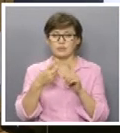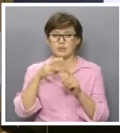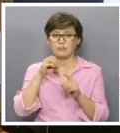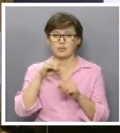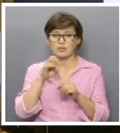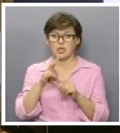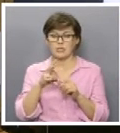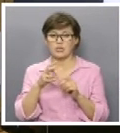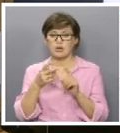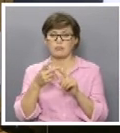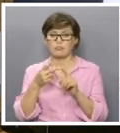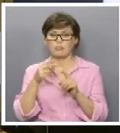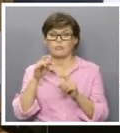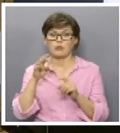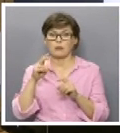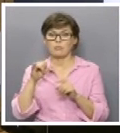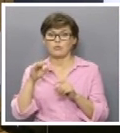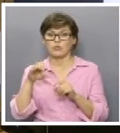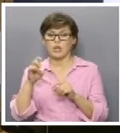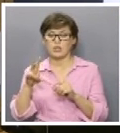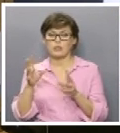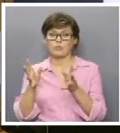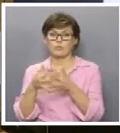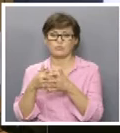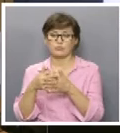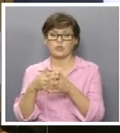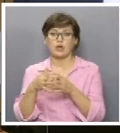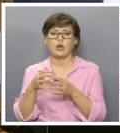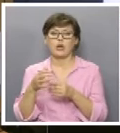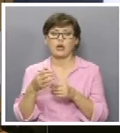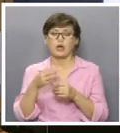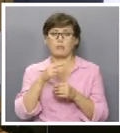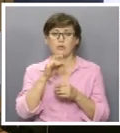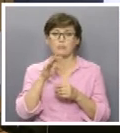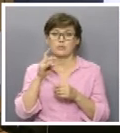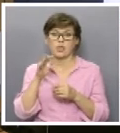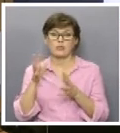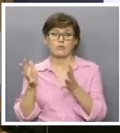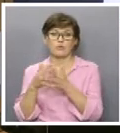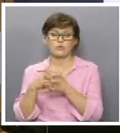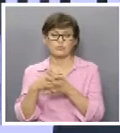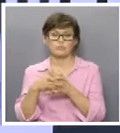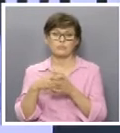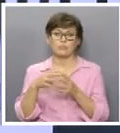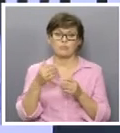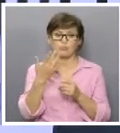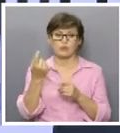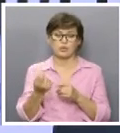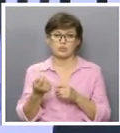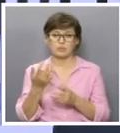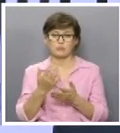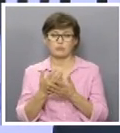екіншісінен пропан-бутан қосындысы. Пропан-бутан қосындысы бұл арзанырақ